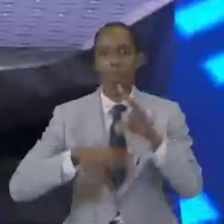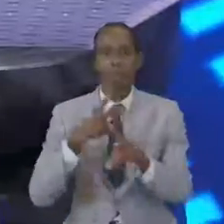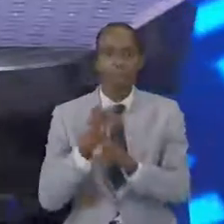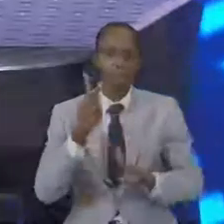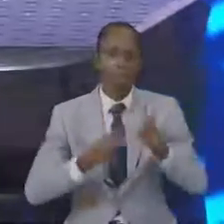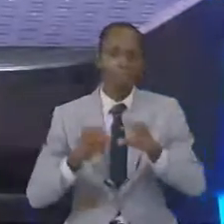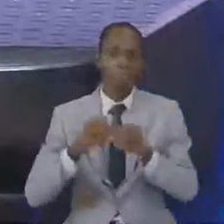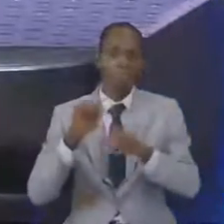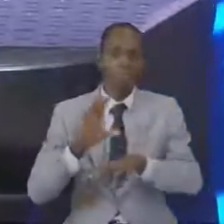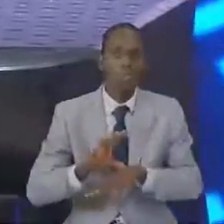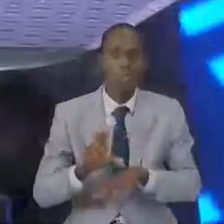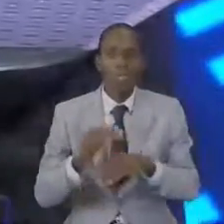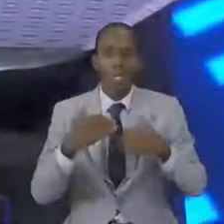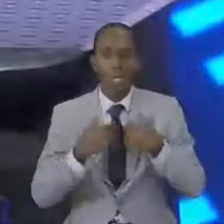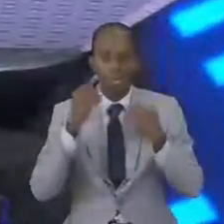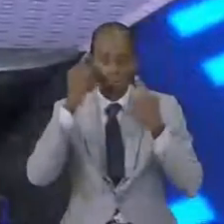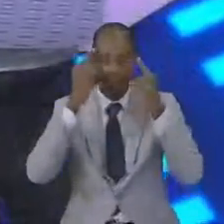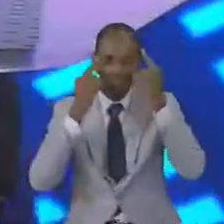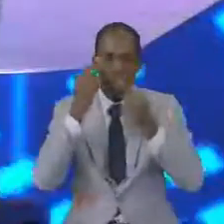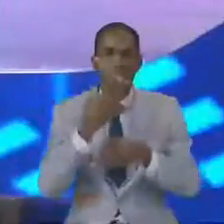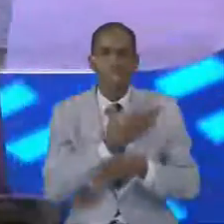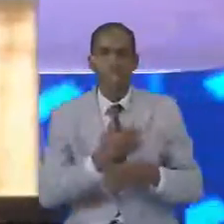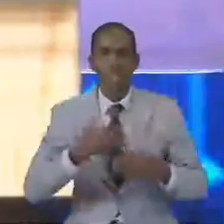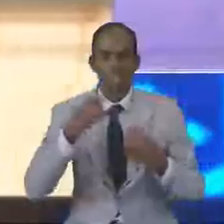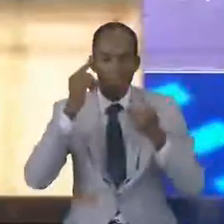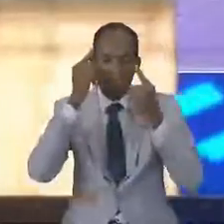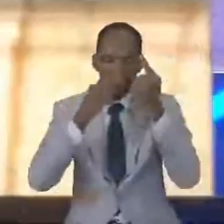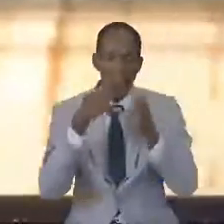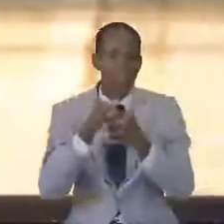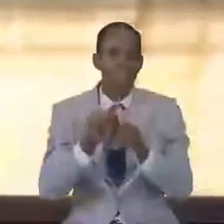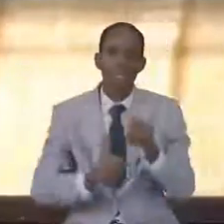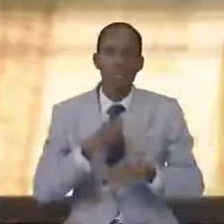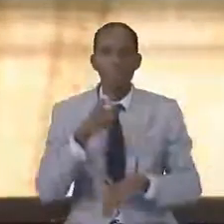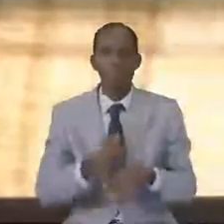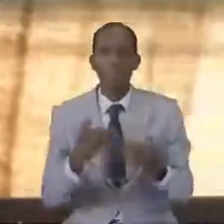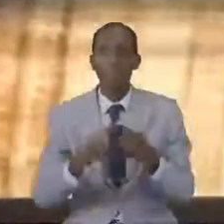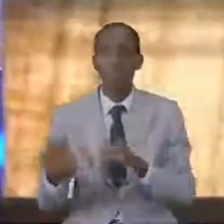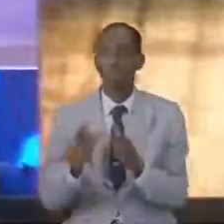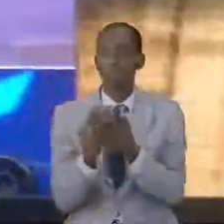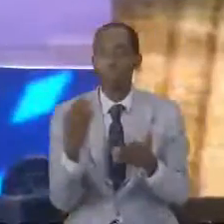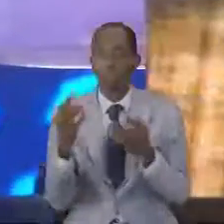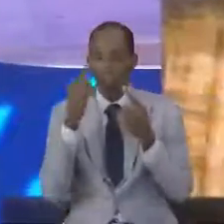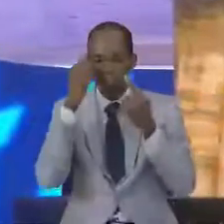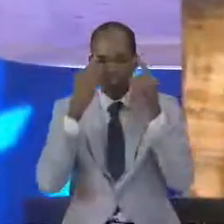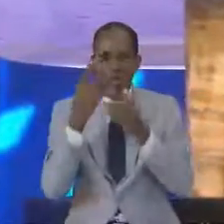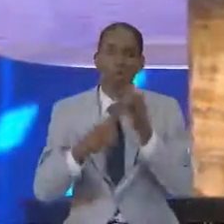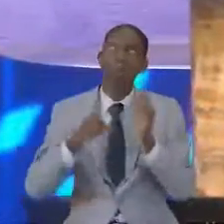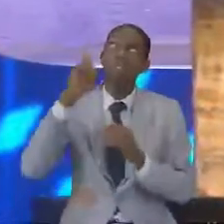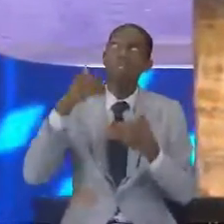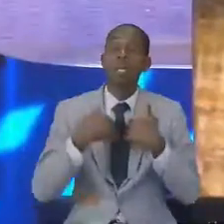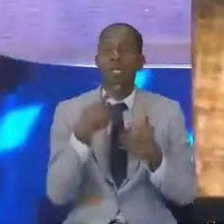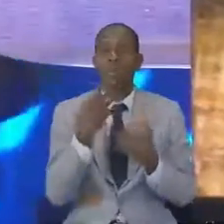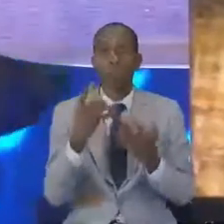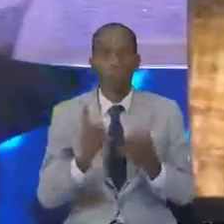et les gens dans l'église avec considéré et s'il considère à tout moment en vous la fait quelque chose considère